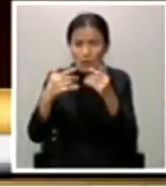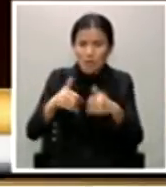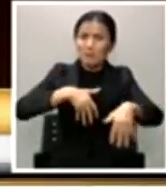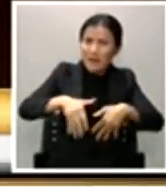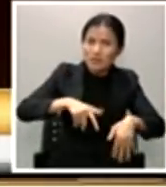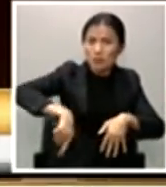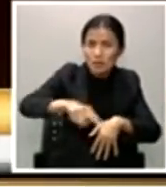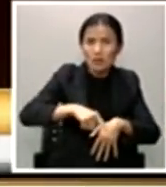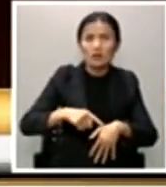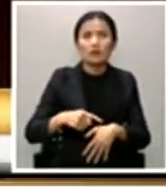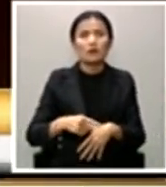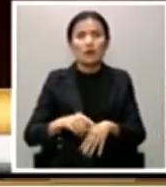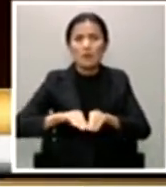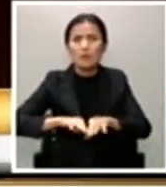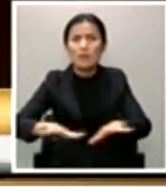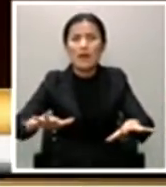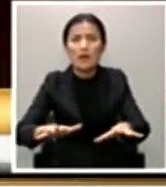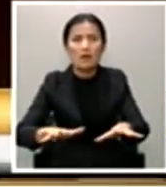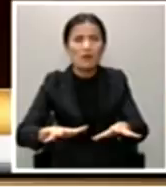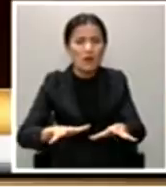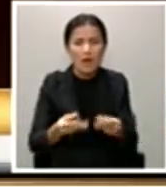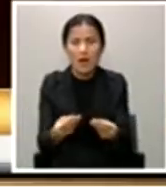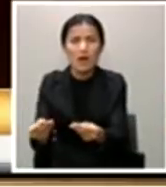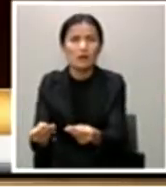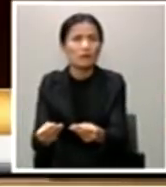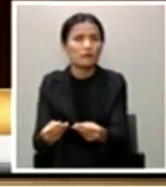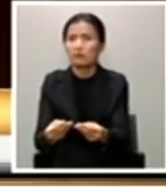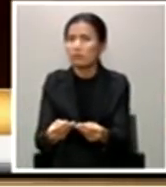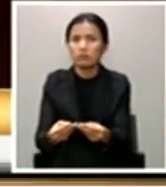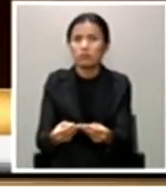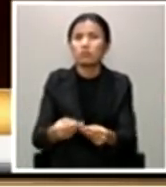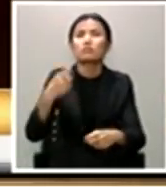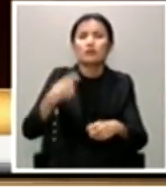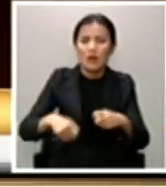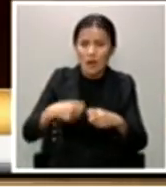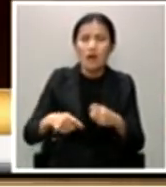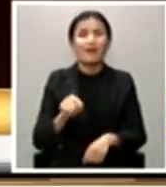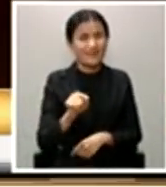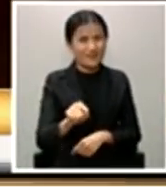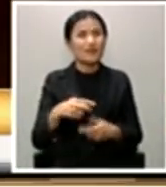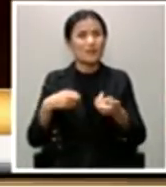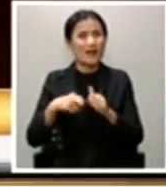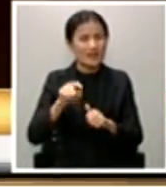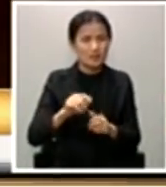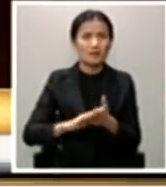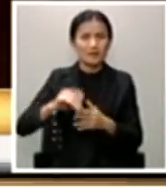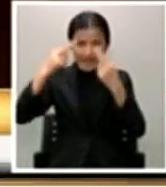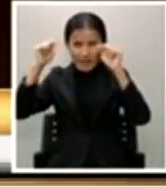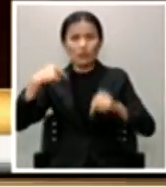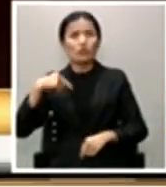างอย่างนี้เนี่ยมีมหาศาลเลยฉะนั้นจุดนี้นี่เองที่ท่านนายกบอกว่าให้เริ่มทำ